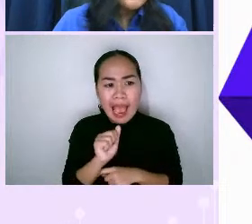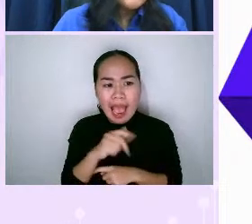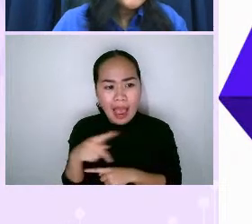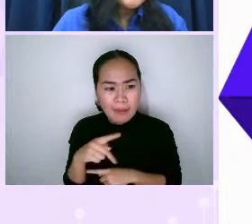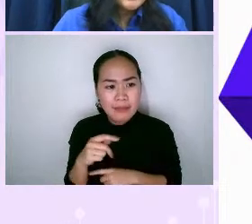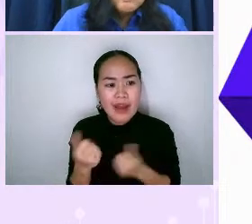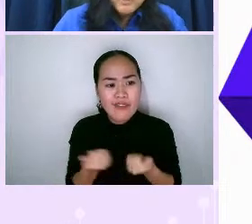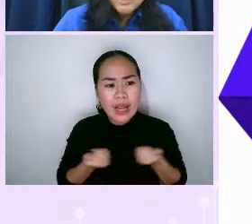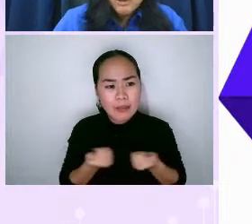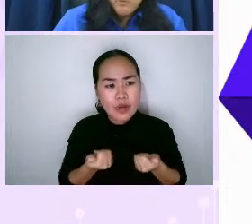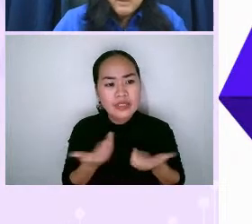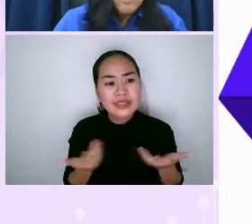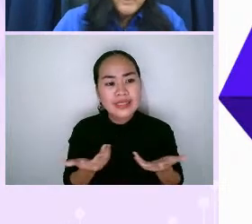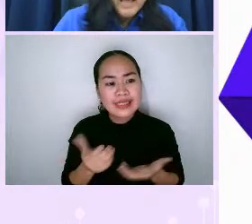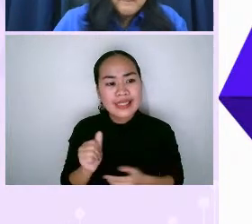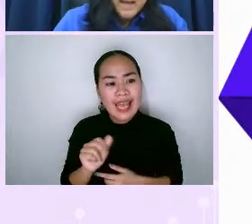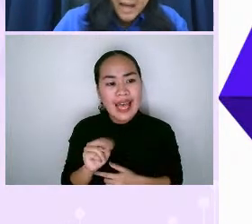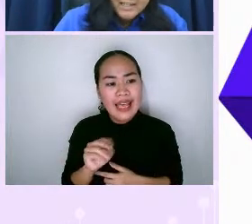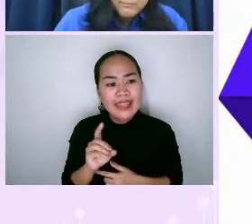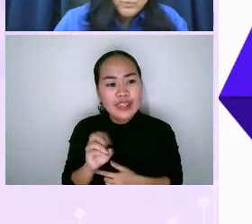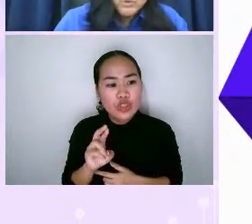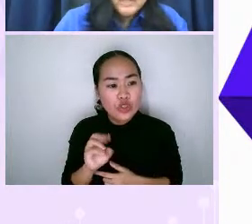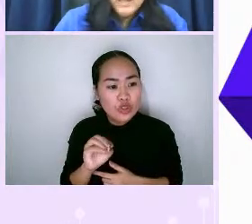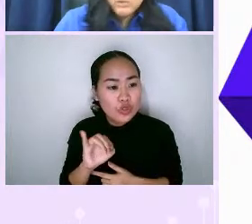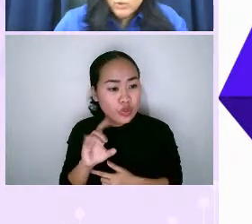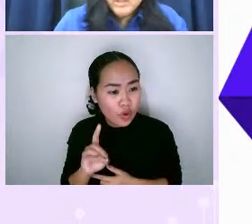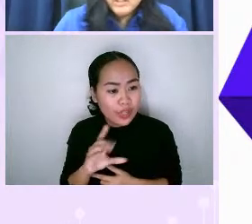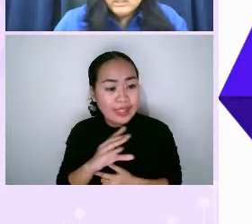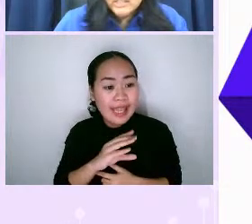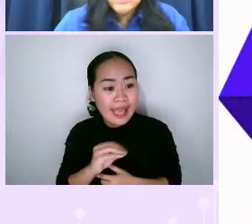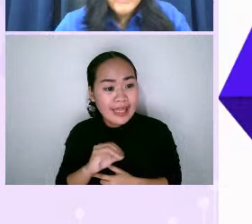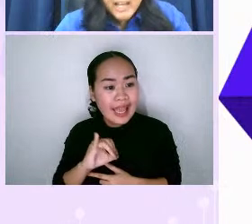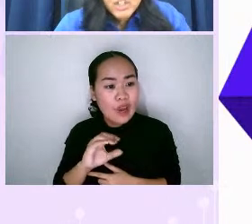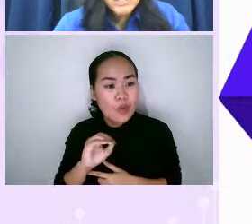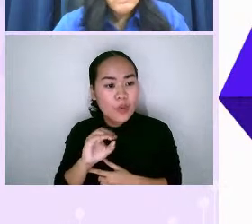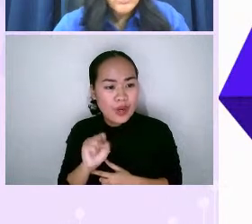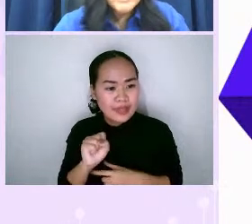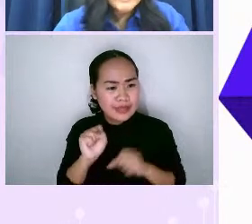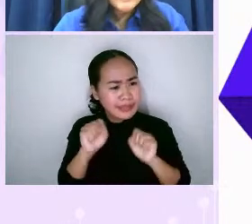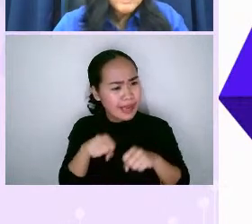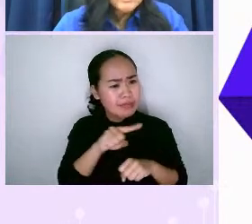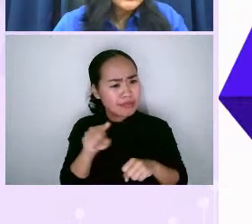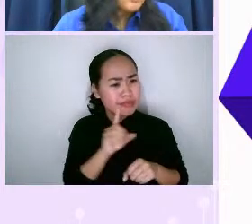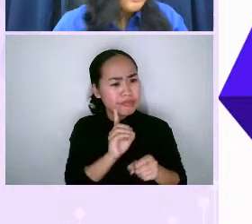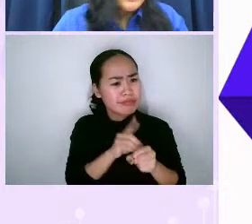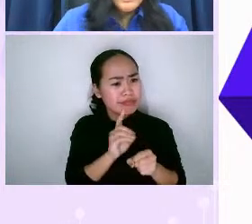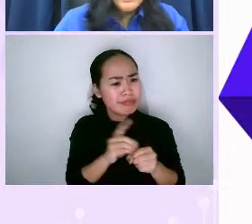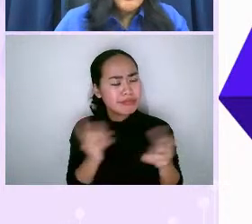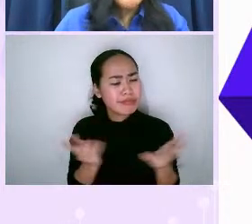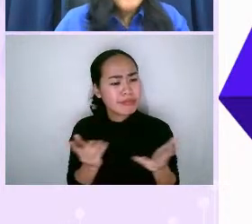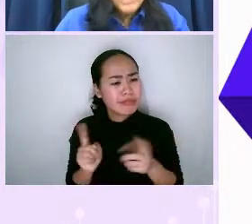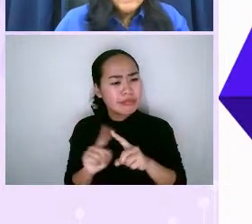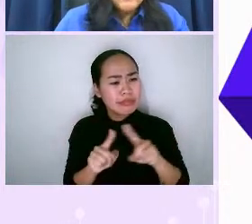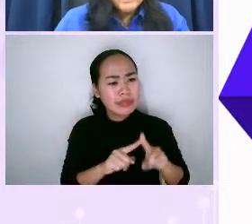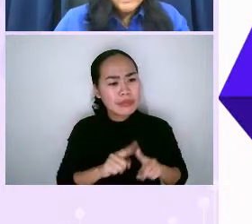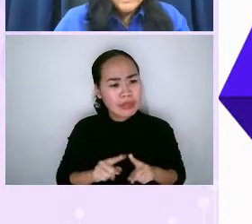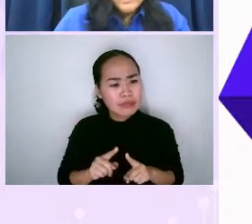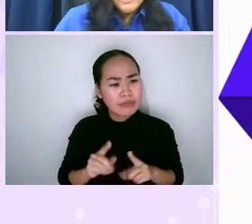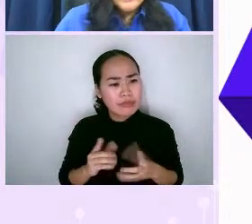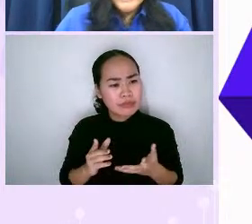and Apple users. Ngayon po sa TOP mobile app, maaari po niyong i-download sa inyong gadget ang course at gamitin to